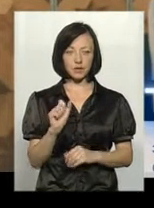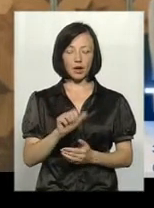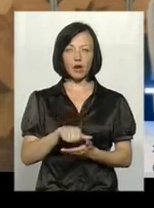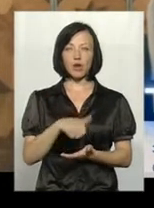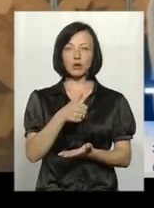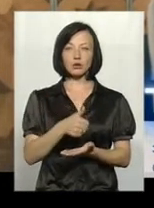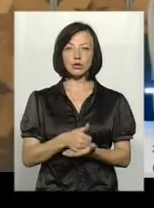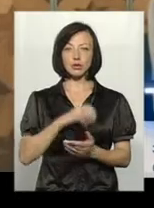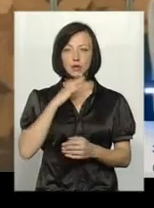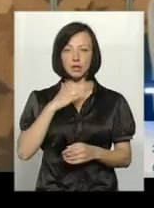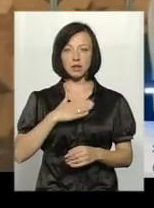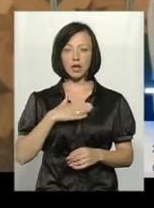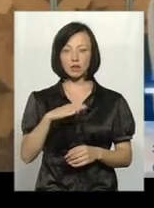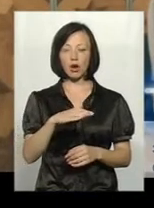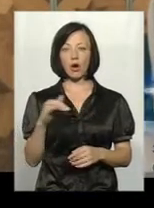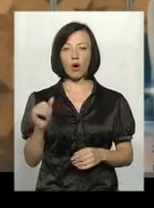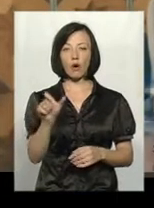Основний наш орендар,